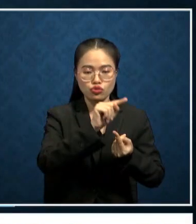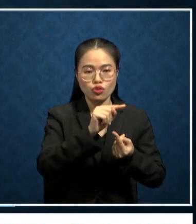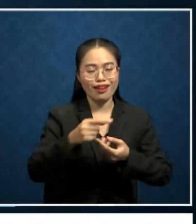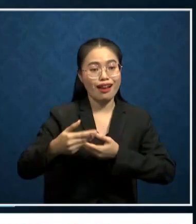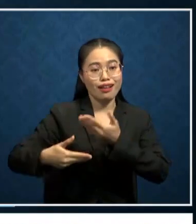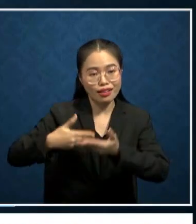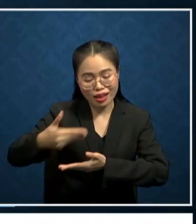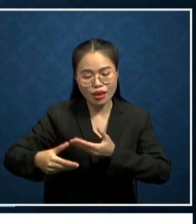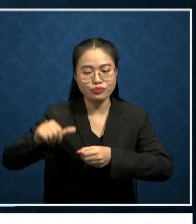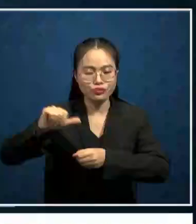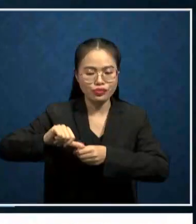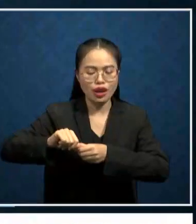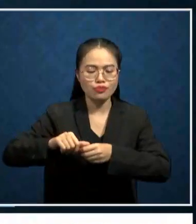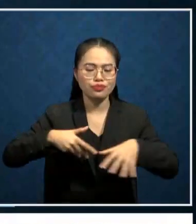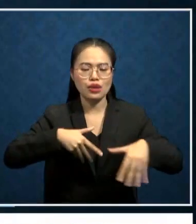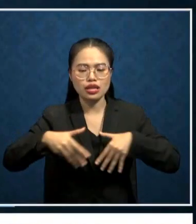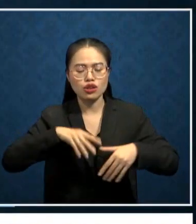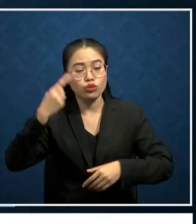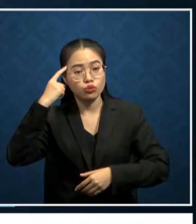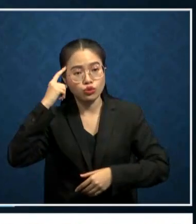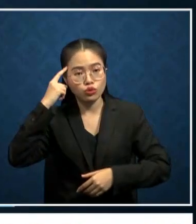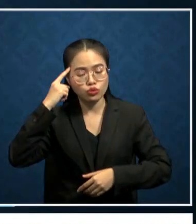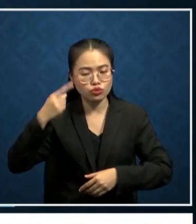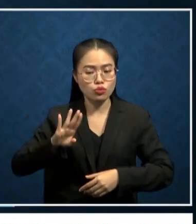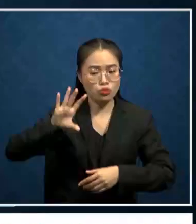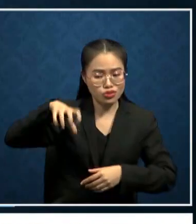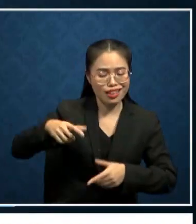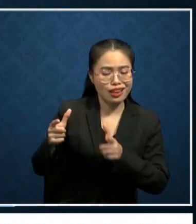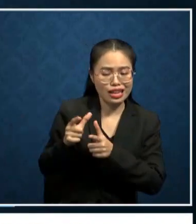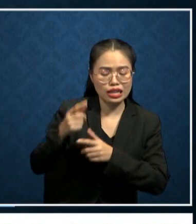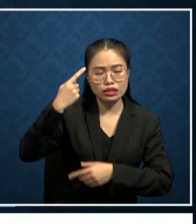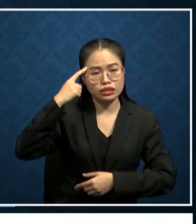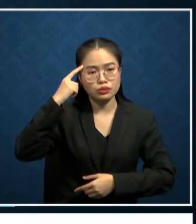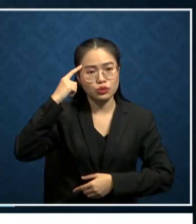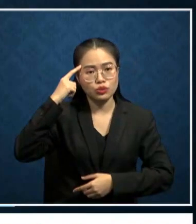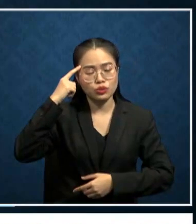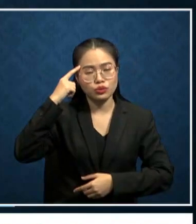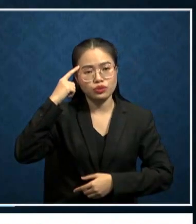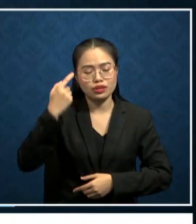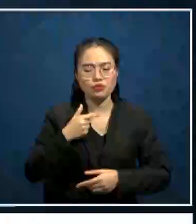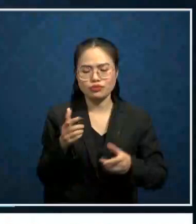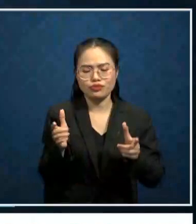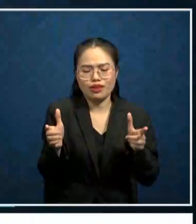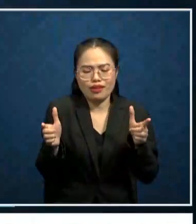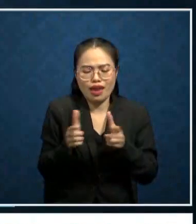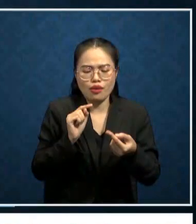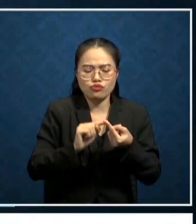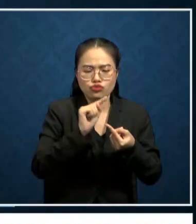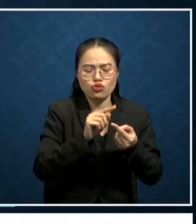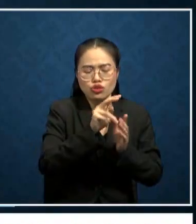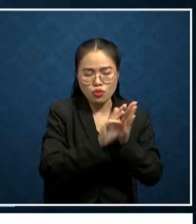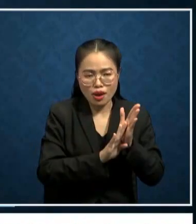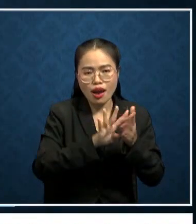ขาดการมีส่วนร่วมจากภาคประชาชนหรือผู้ประกอบการรายย่อยนะครับกล่าวคือเยังคงจำกัดอยู่ในส่วนของสำนักนโยบายและแผน